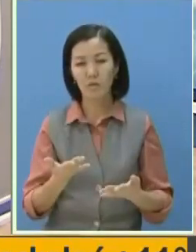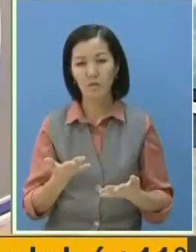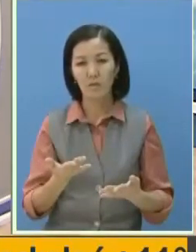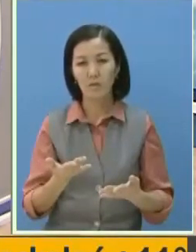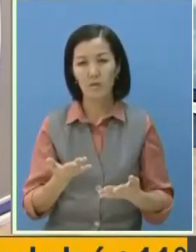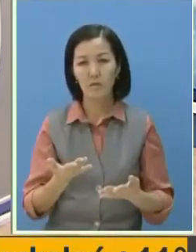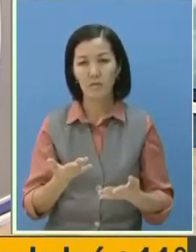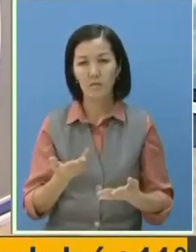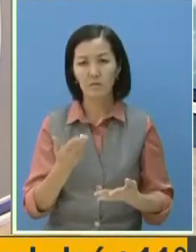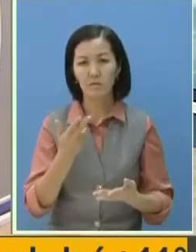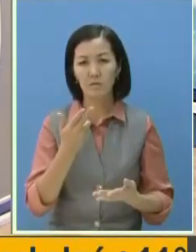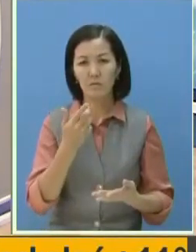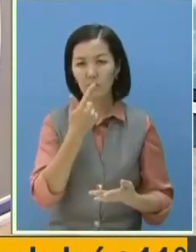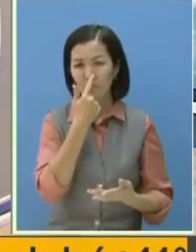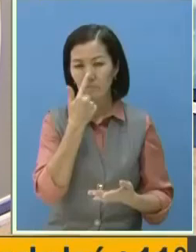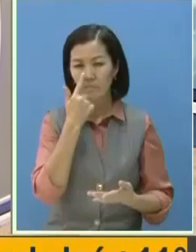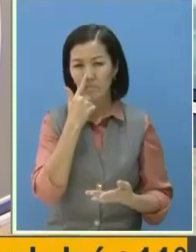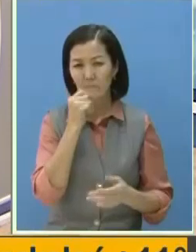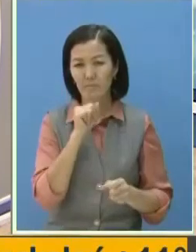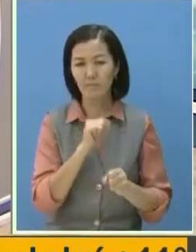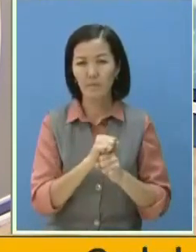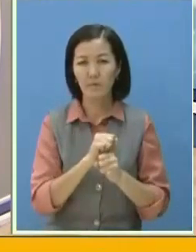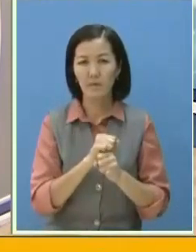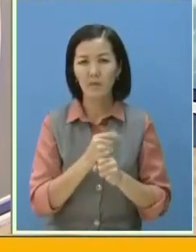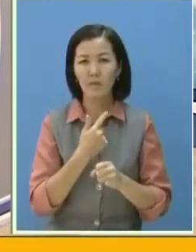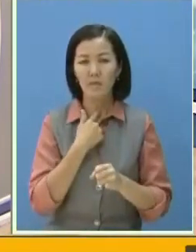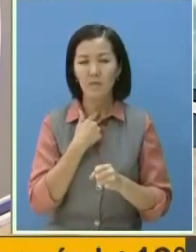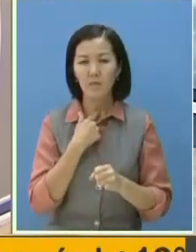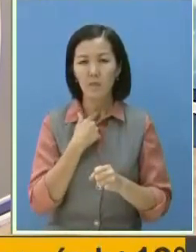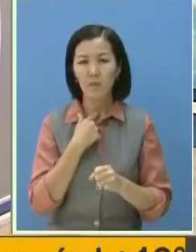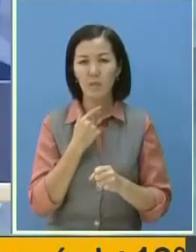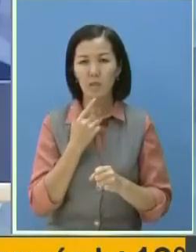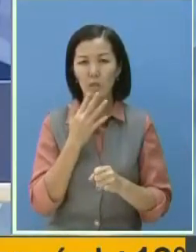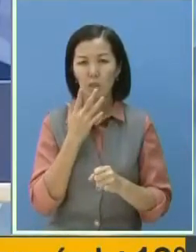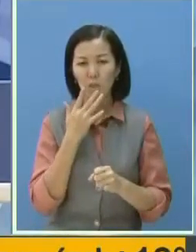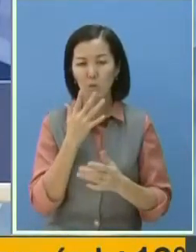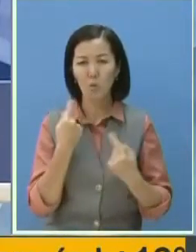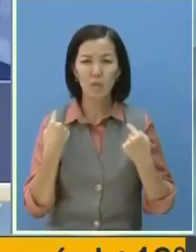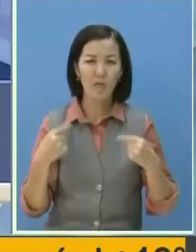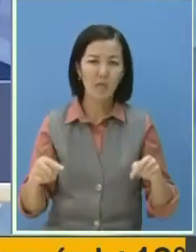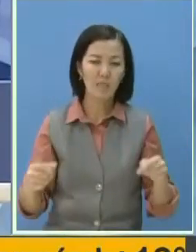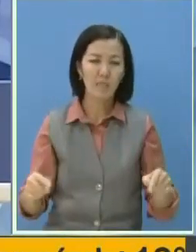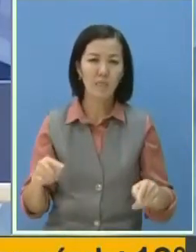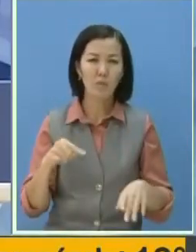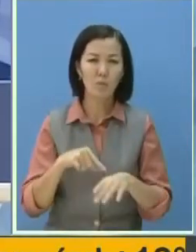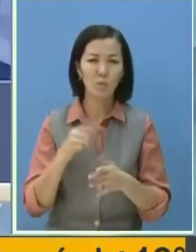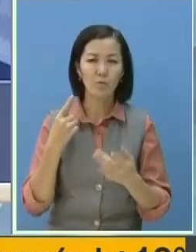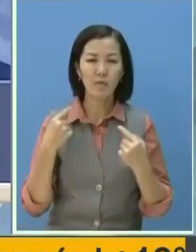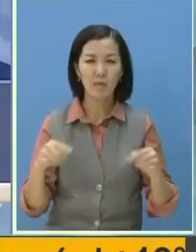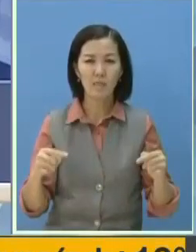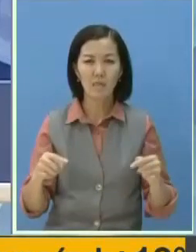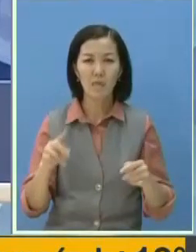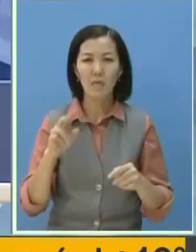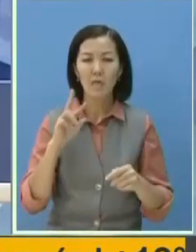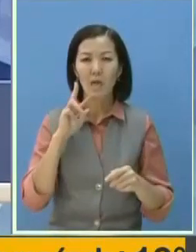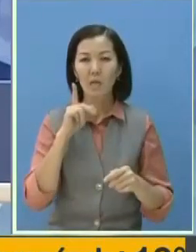там насморк, першение в горле, может начаться просто резко с температурой. То есть и что, какие ошибки мы